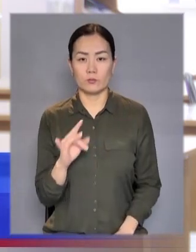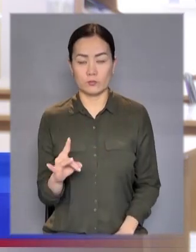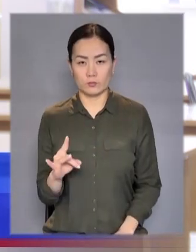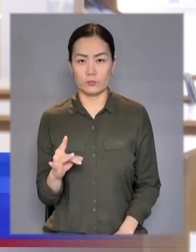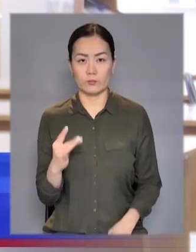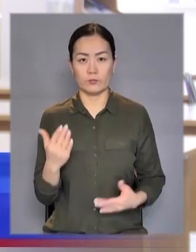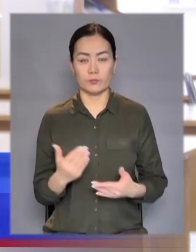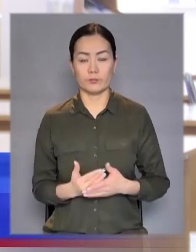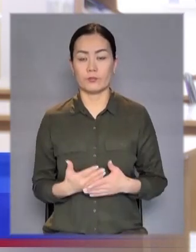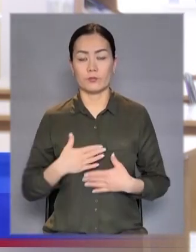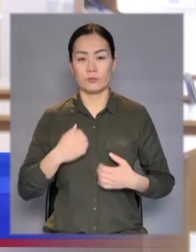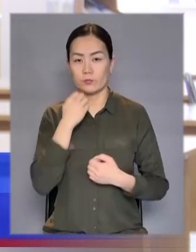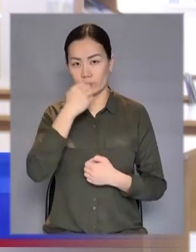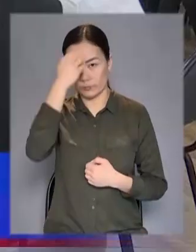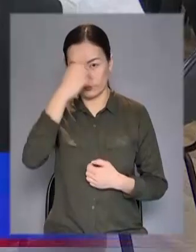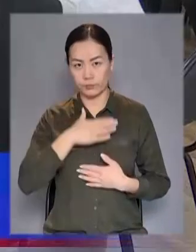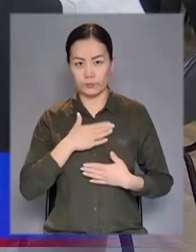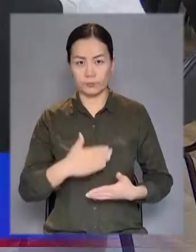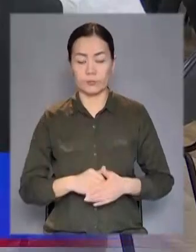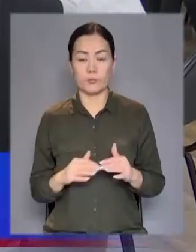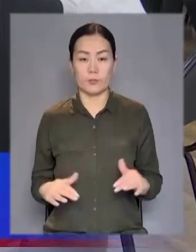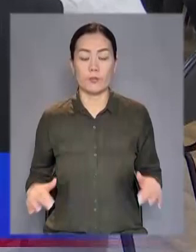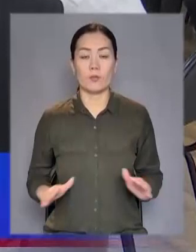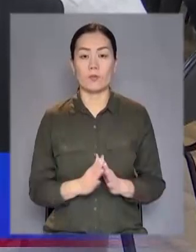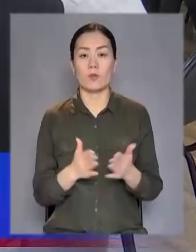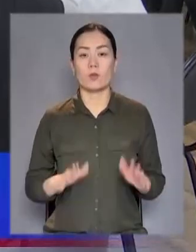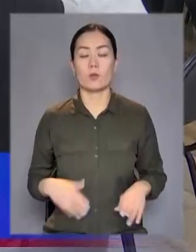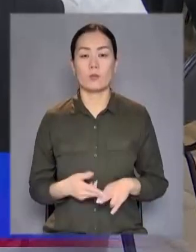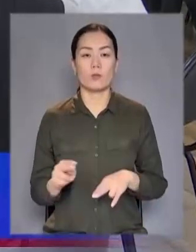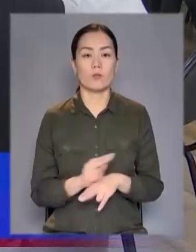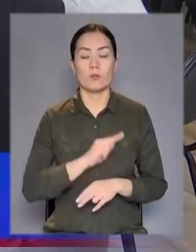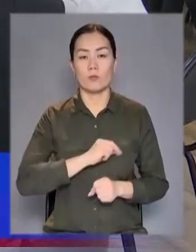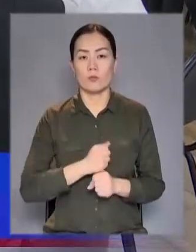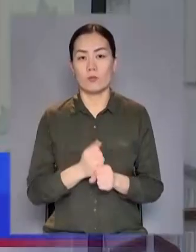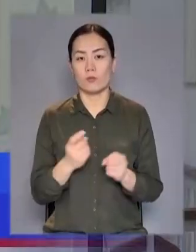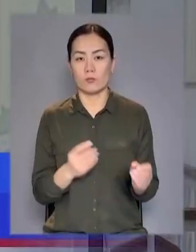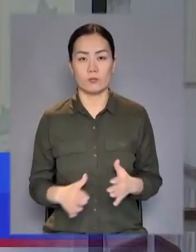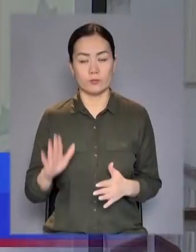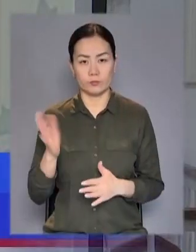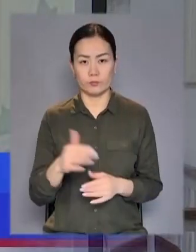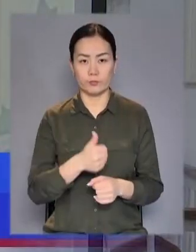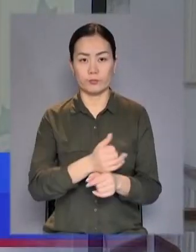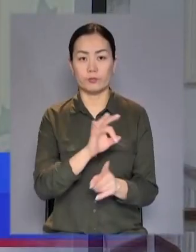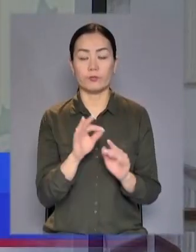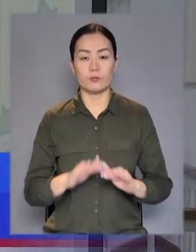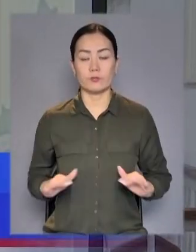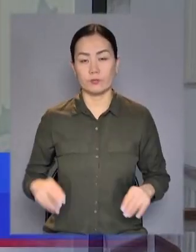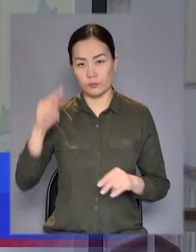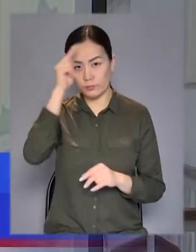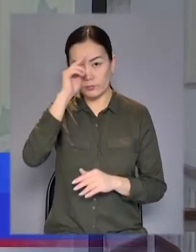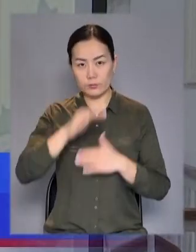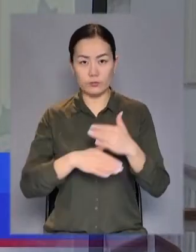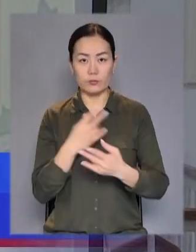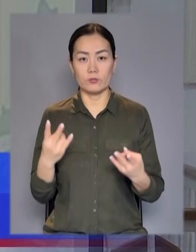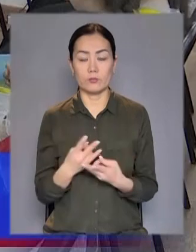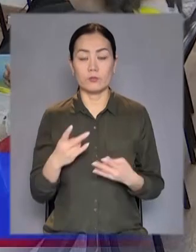Әлімбаевқа көп рахмет айтамыз. Балалар кітапханасында мұндай тәрбиелік сағаттар жиі өткізіліп тұрады. Басты мақсат оқушылардың білім деңгейін